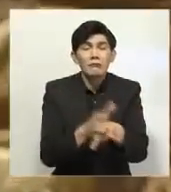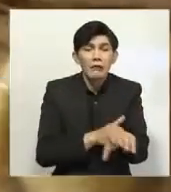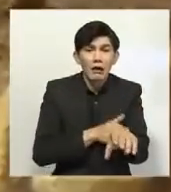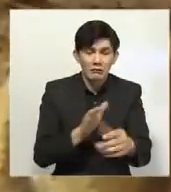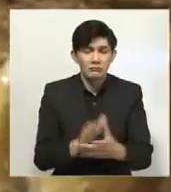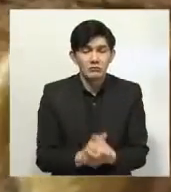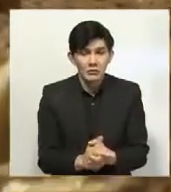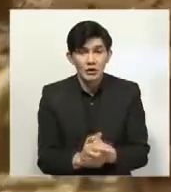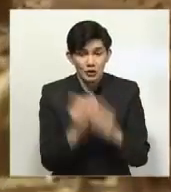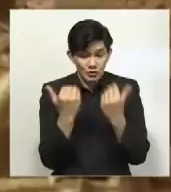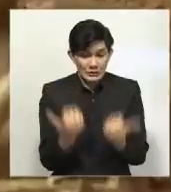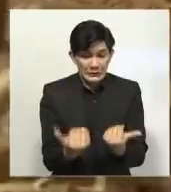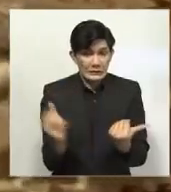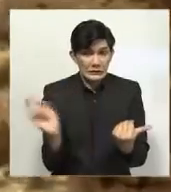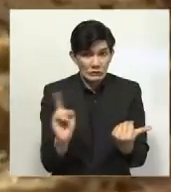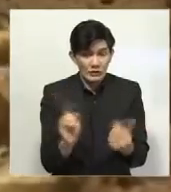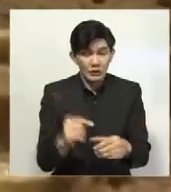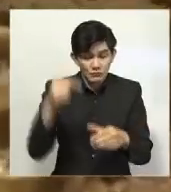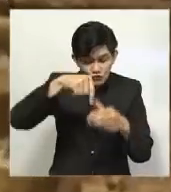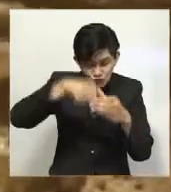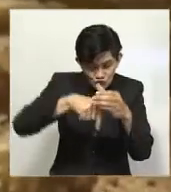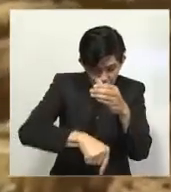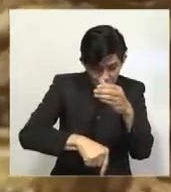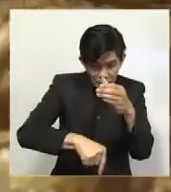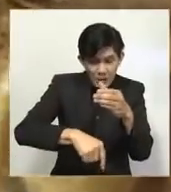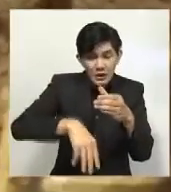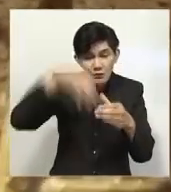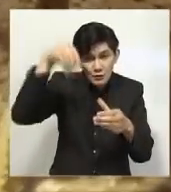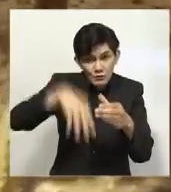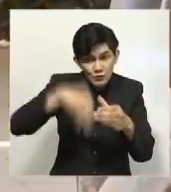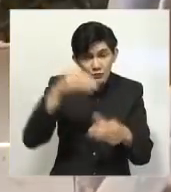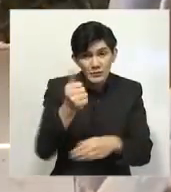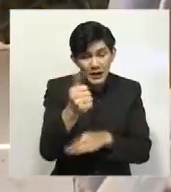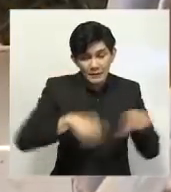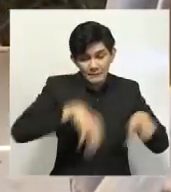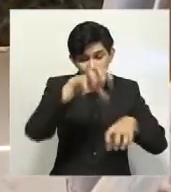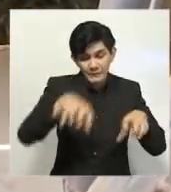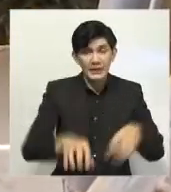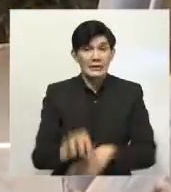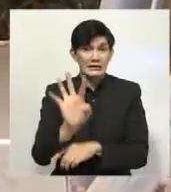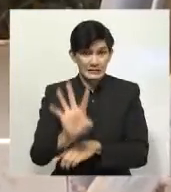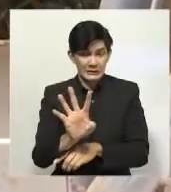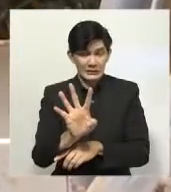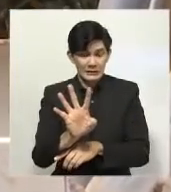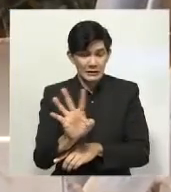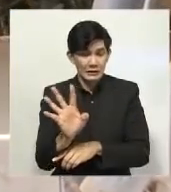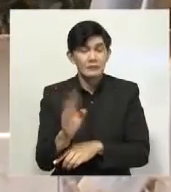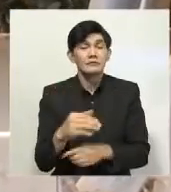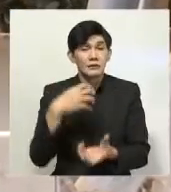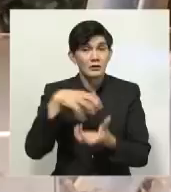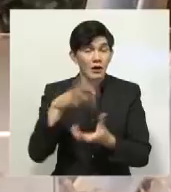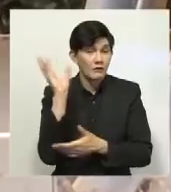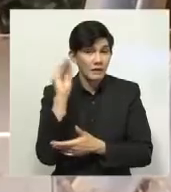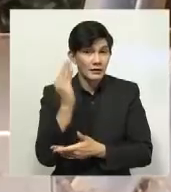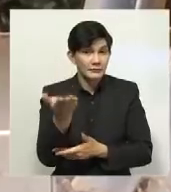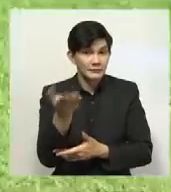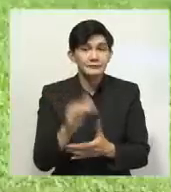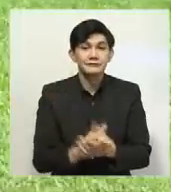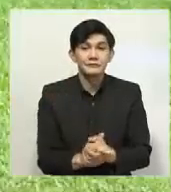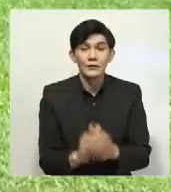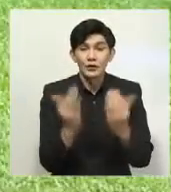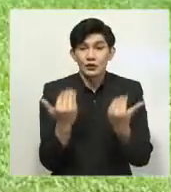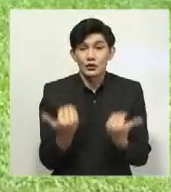าซึ่งล่าสุดในขณะนี้สามารถเจาะบ่อบาดาลได้แล้วจำนวน4บ่อลองไปฟังเสียงเจ้าหน้าที่สมาคมน้ำบาดาลไทยกันครับ ต